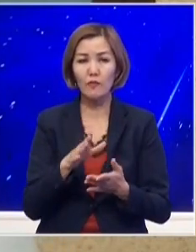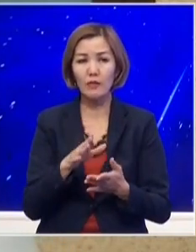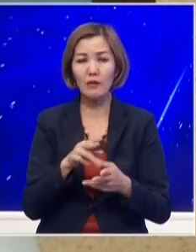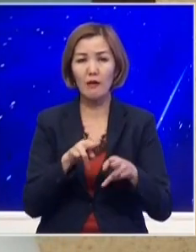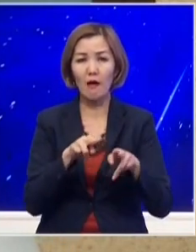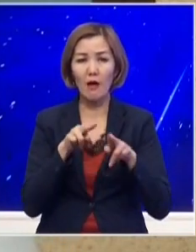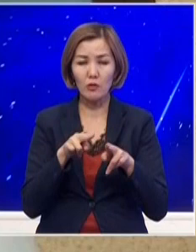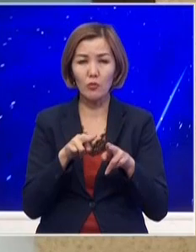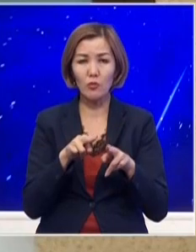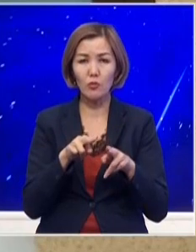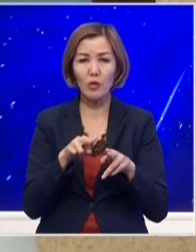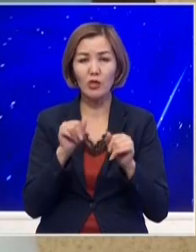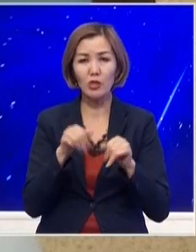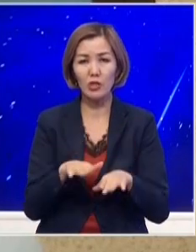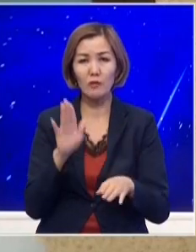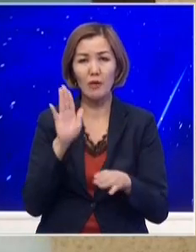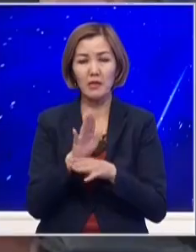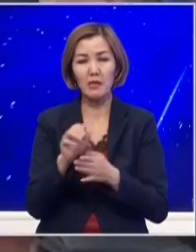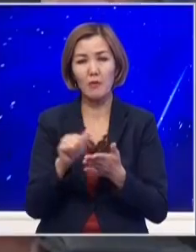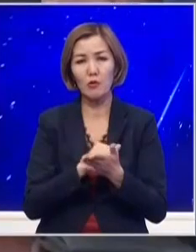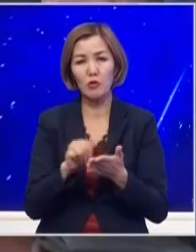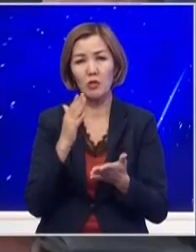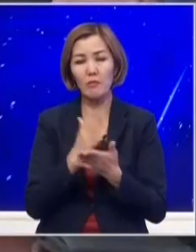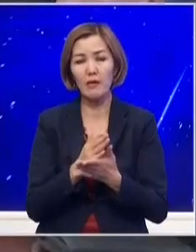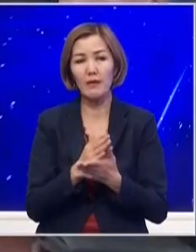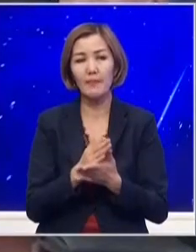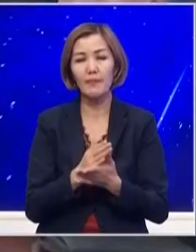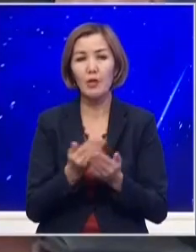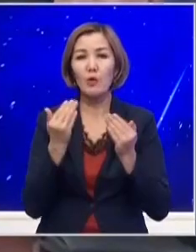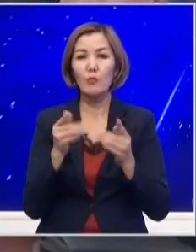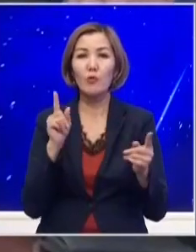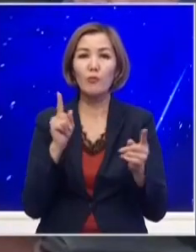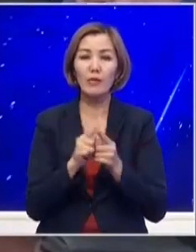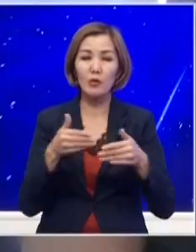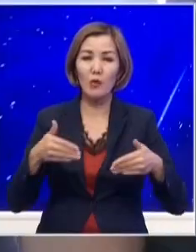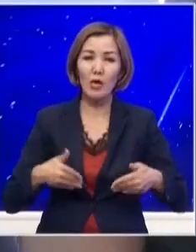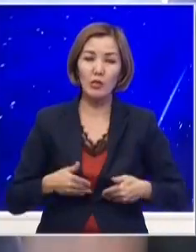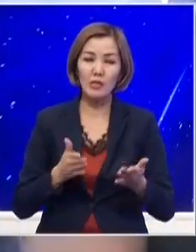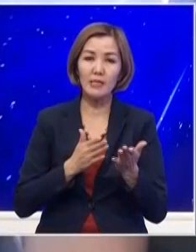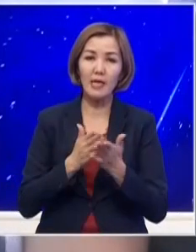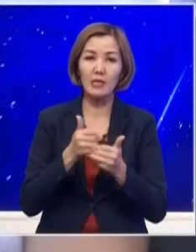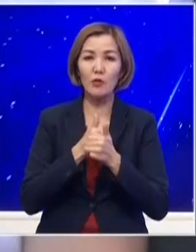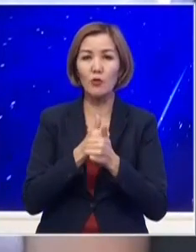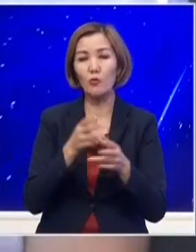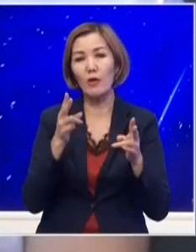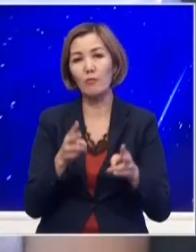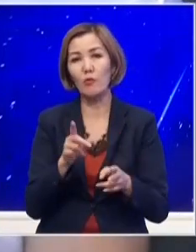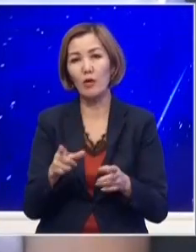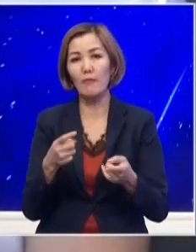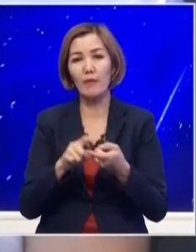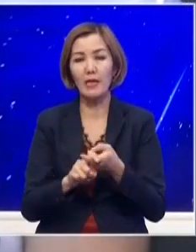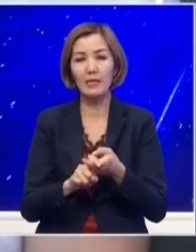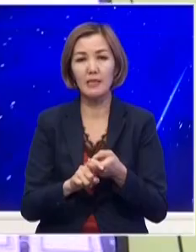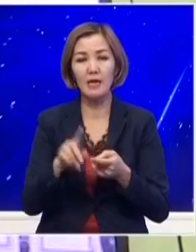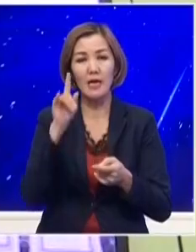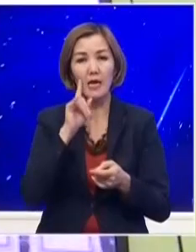туралы несі бар, анықтамасы бар. Бүгінгі алқалы басқосуда аштық және саяси қуғын-сүргін құрбандарына қатысты шыққан